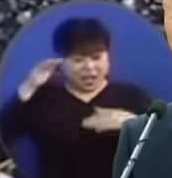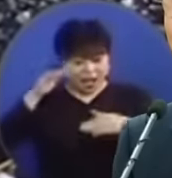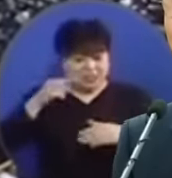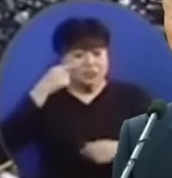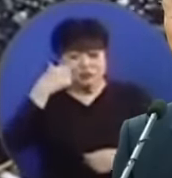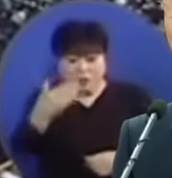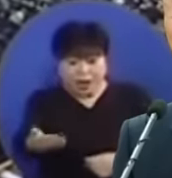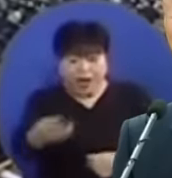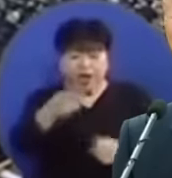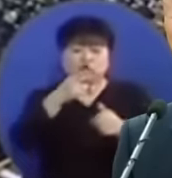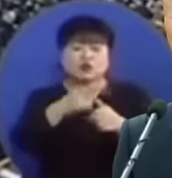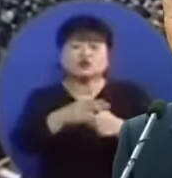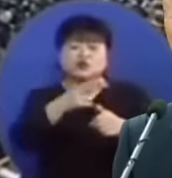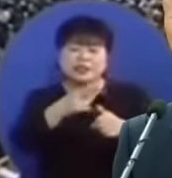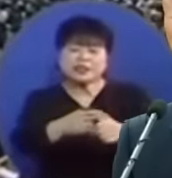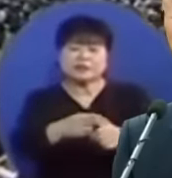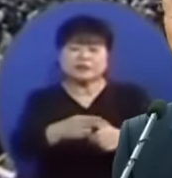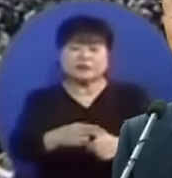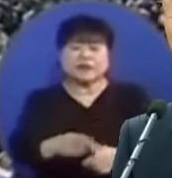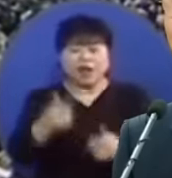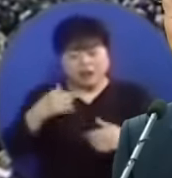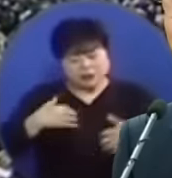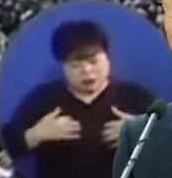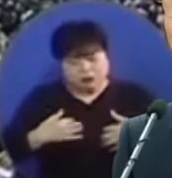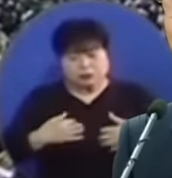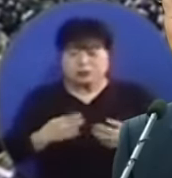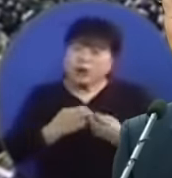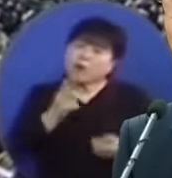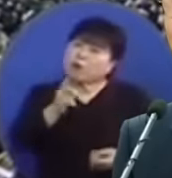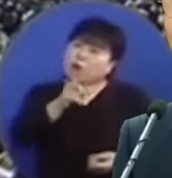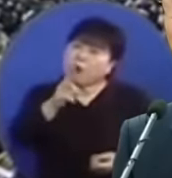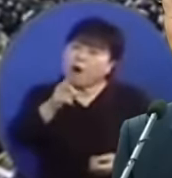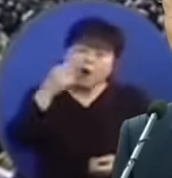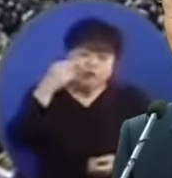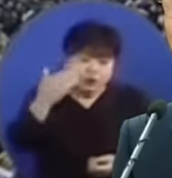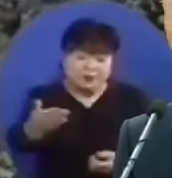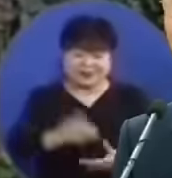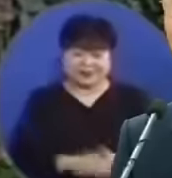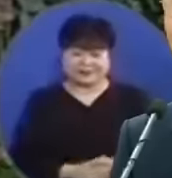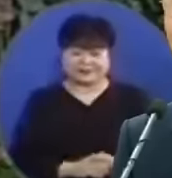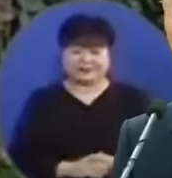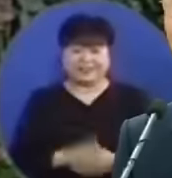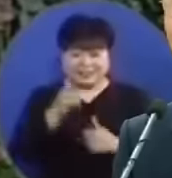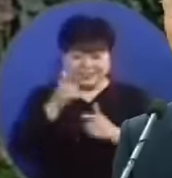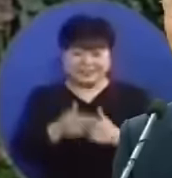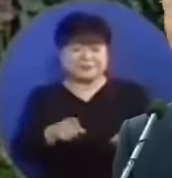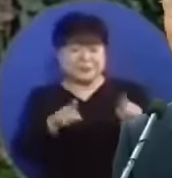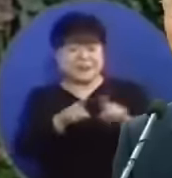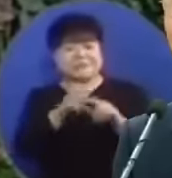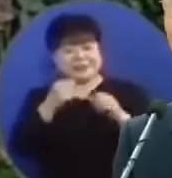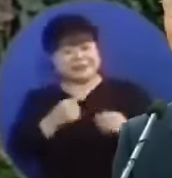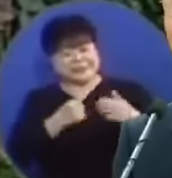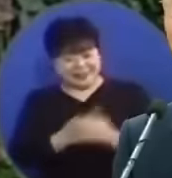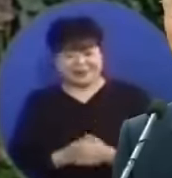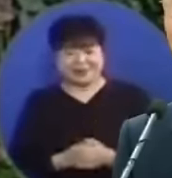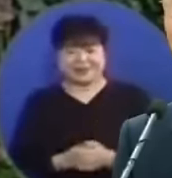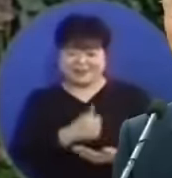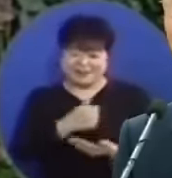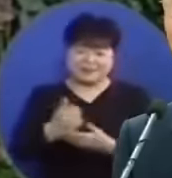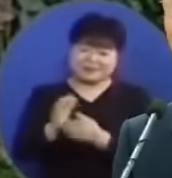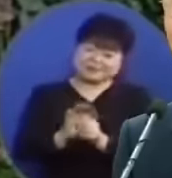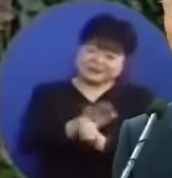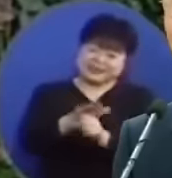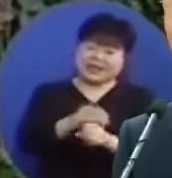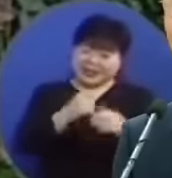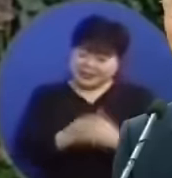그에게 물었습니다. 교수님, 어떻게 늘 기쁘고 즐겁습니까? 그는 이렇게 말했습니다. 그리스도가 나와 함께 계시니 내가 주를